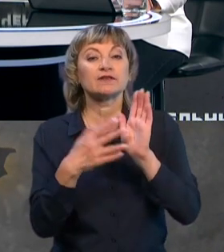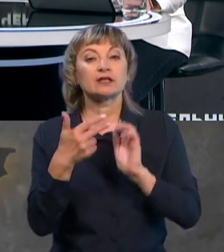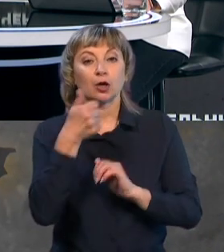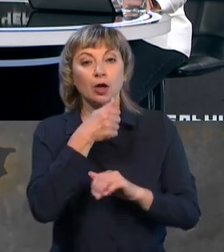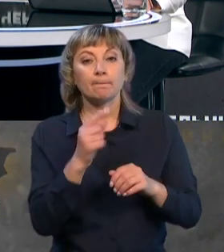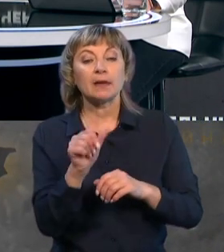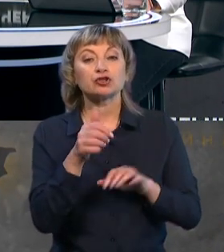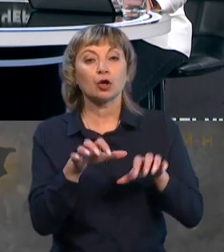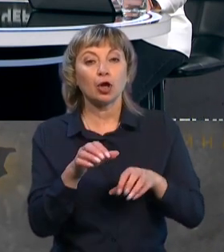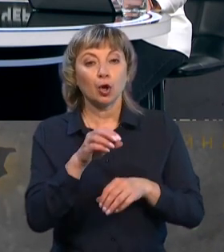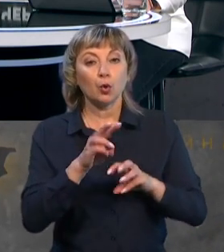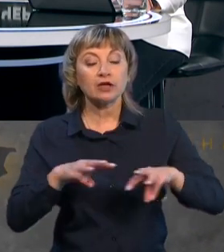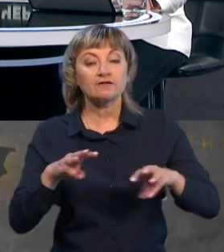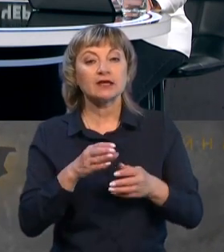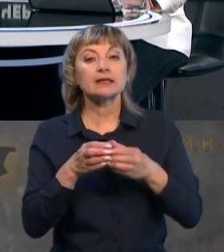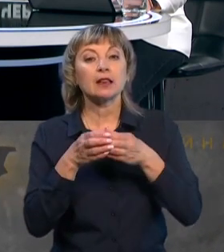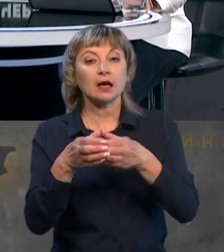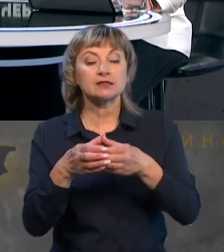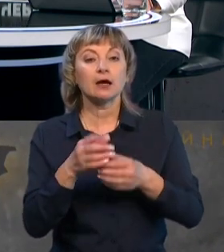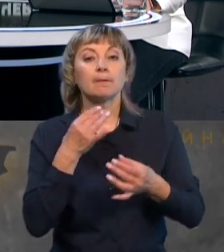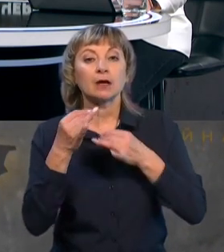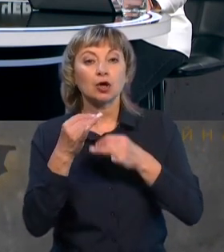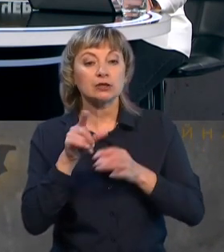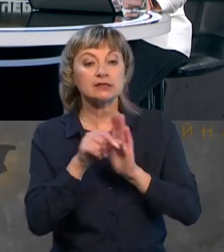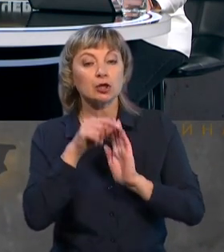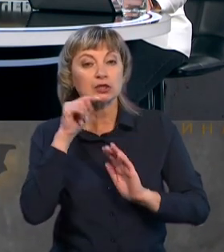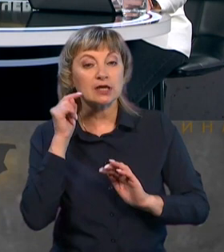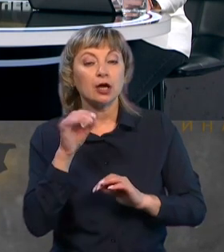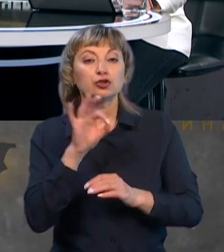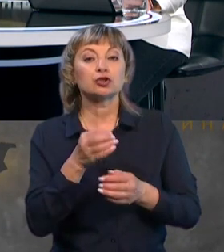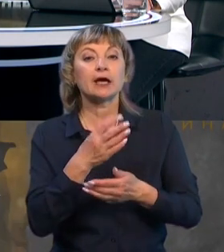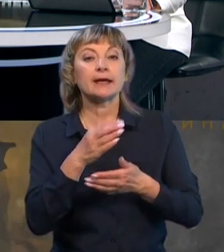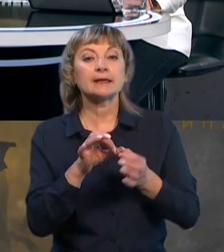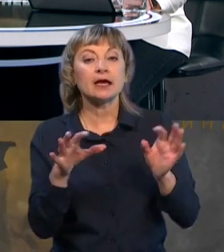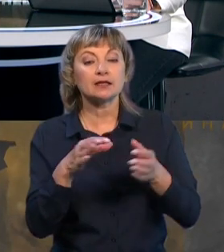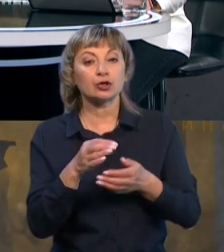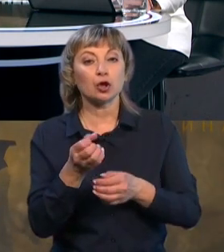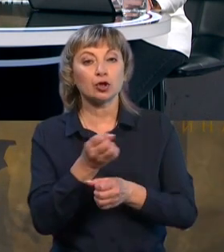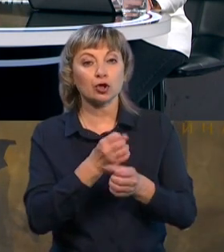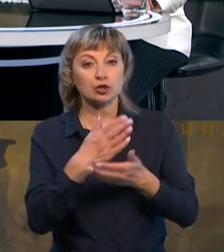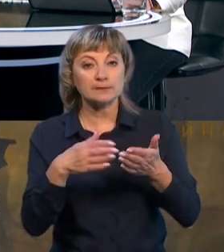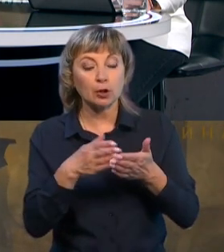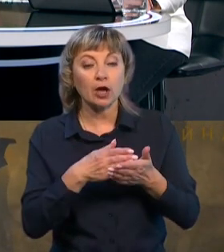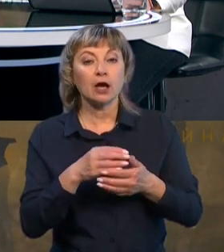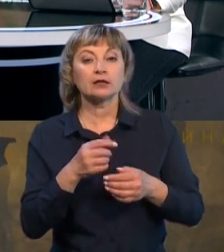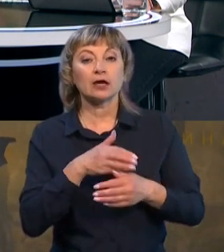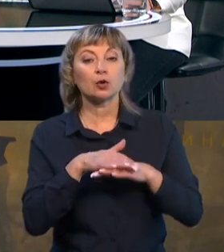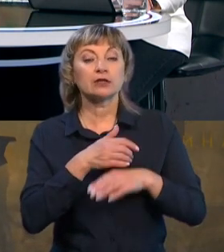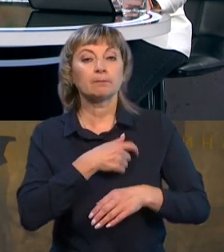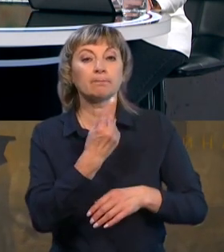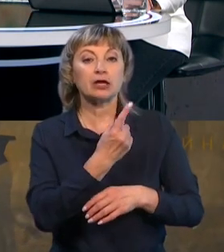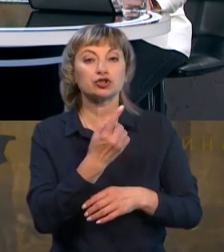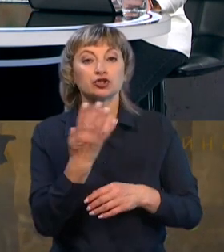Голова урядової делегації на переговорах з Росією щодо ядерного роззброєння народний депутат України 1-4